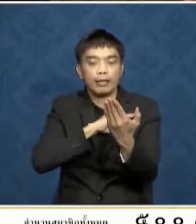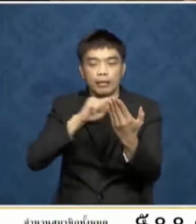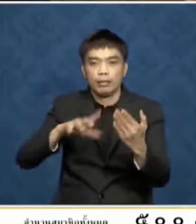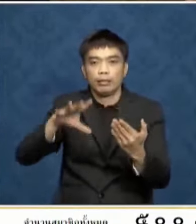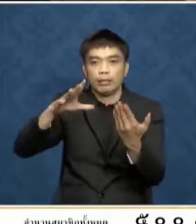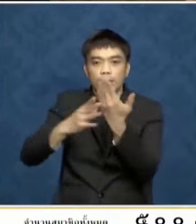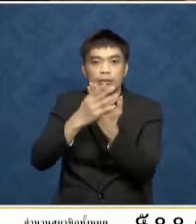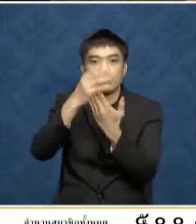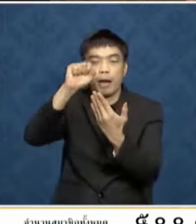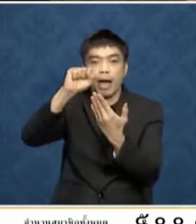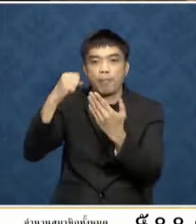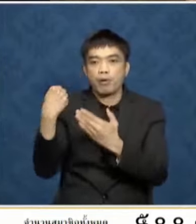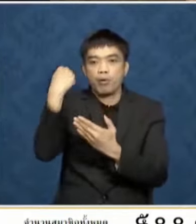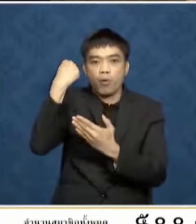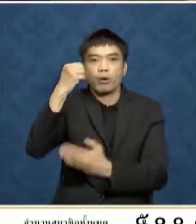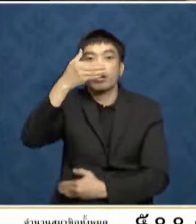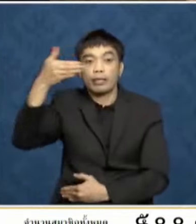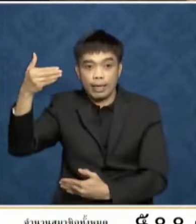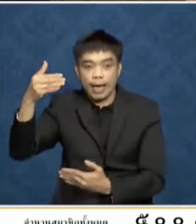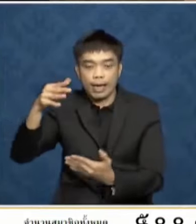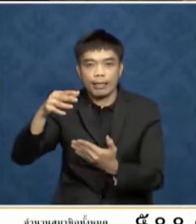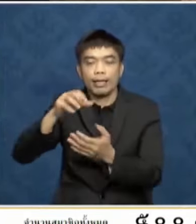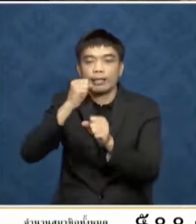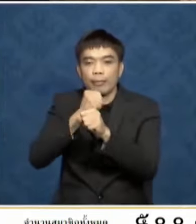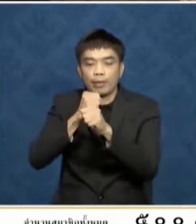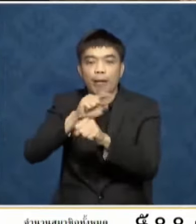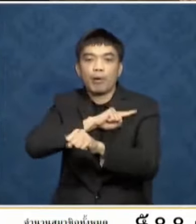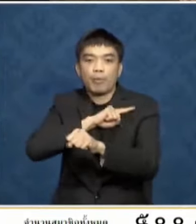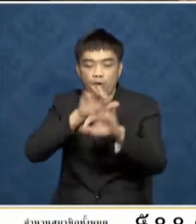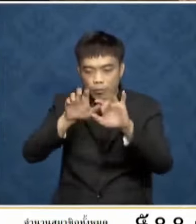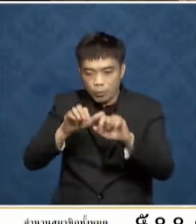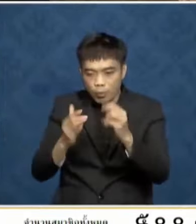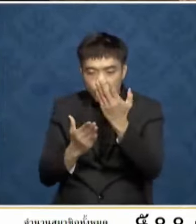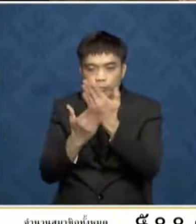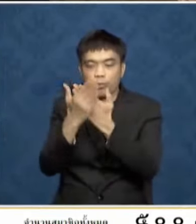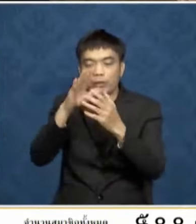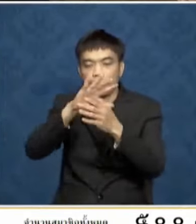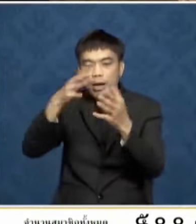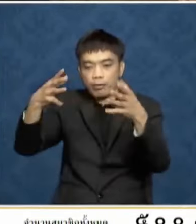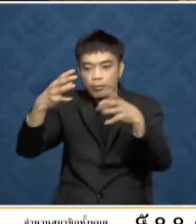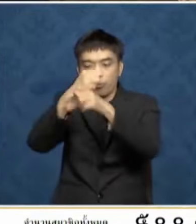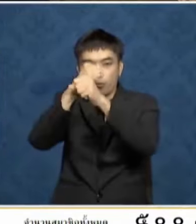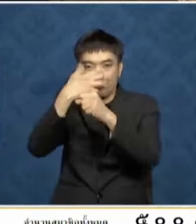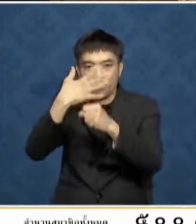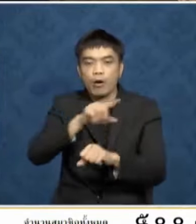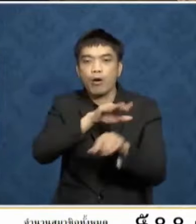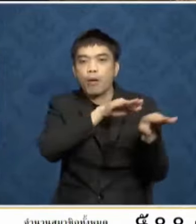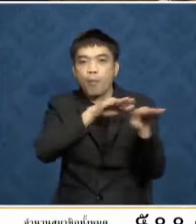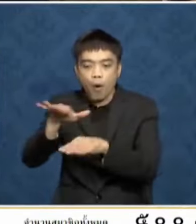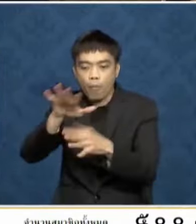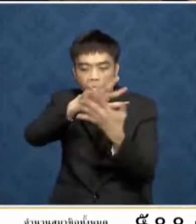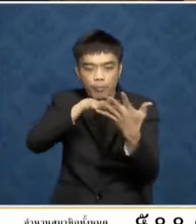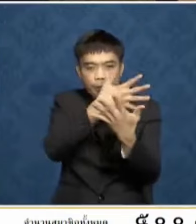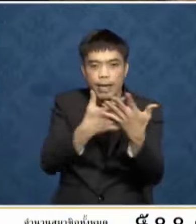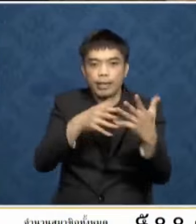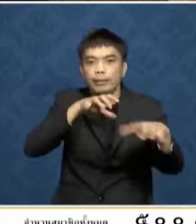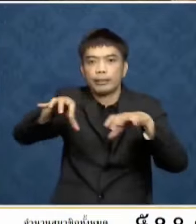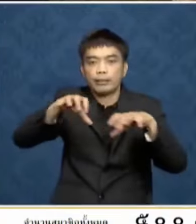ก็มีการวเคราวพงมนคงตั้งเตะรวมถทั้ผล้ WHYื่อรัแนใ